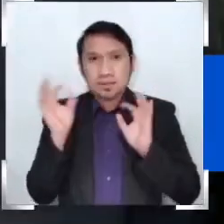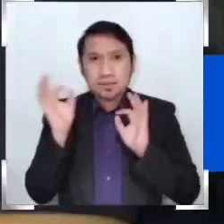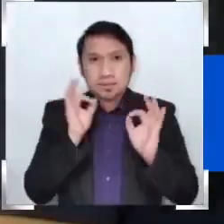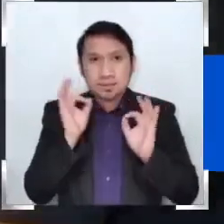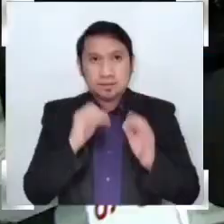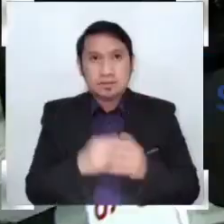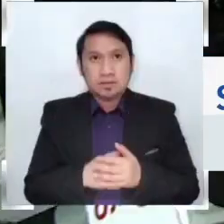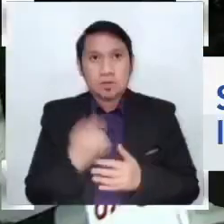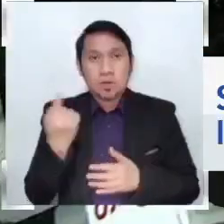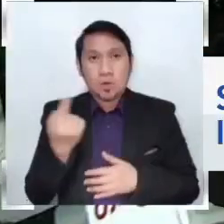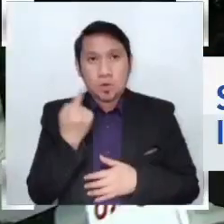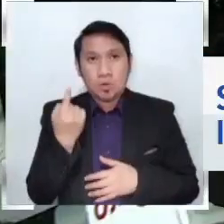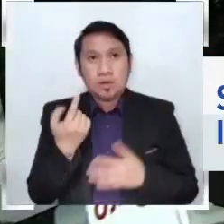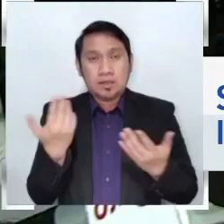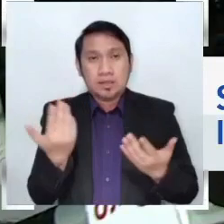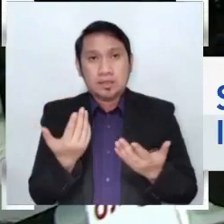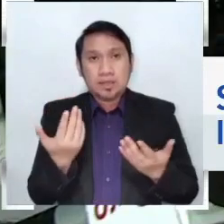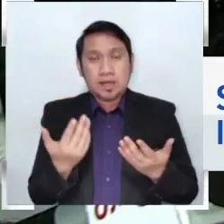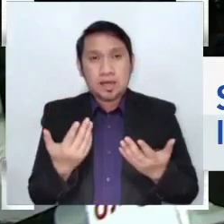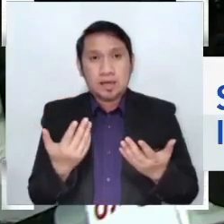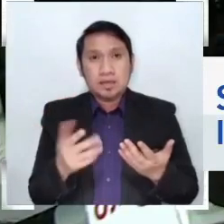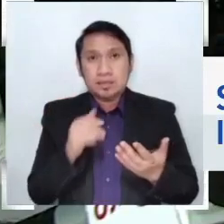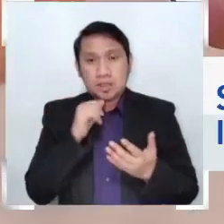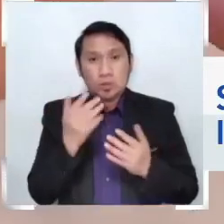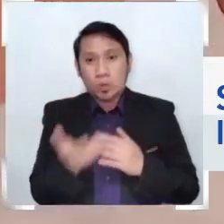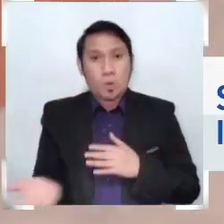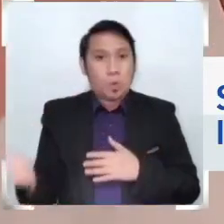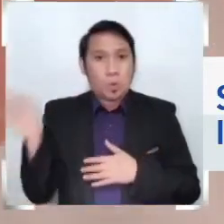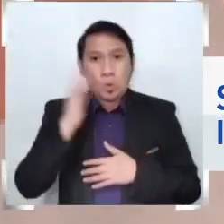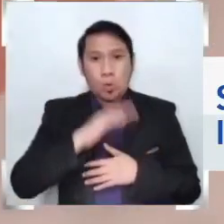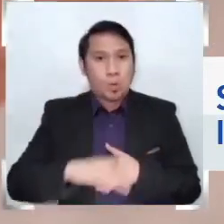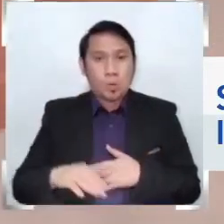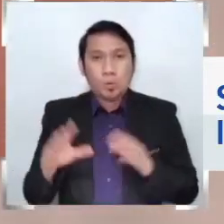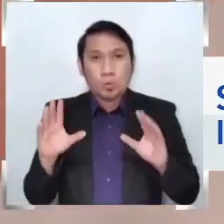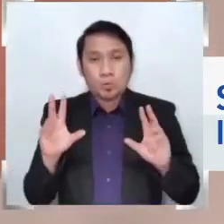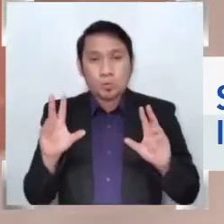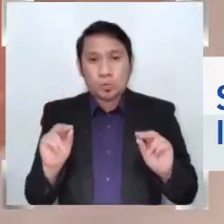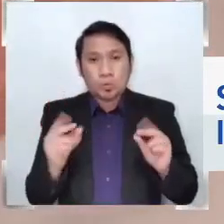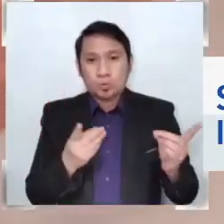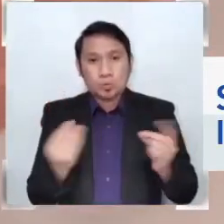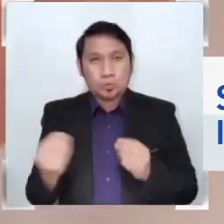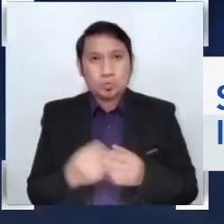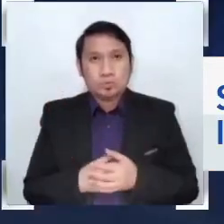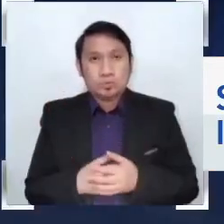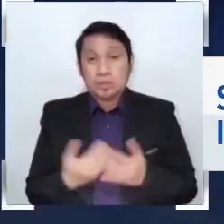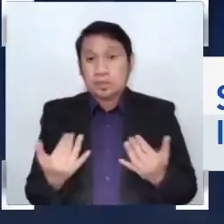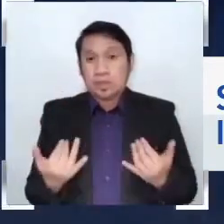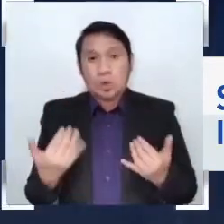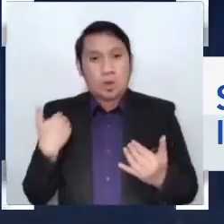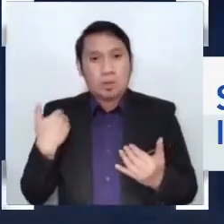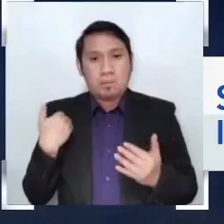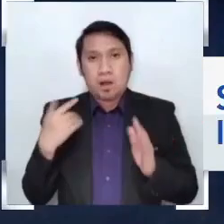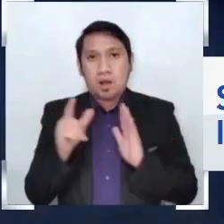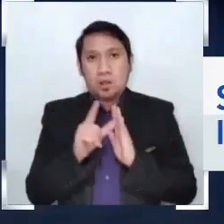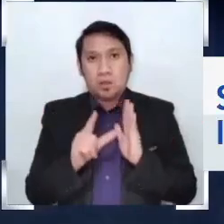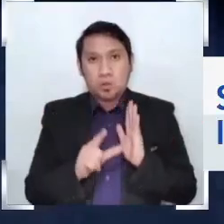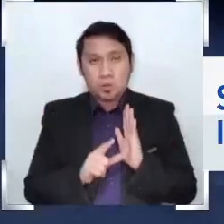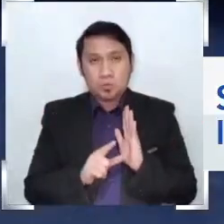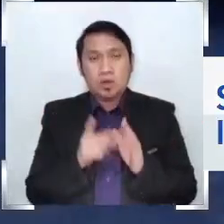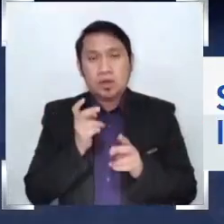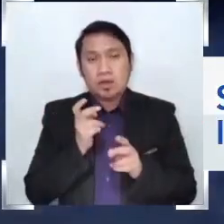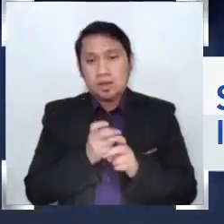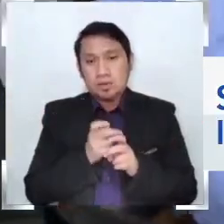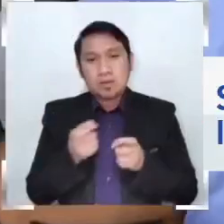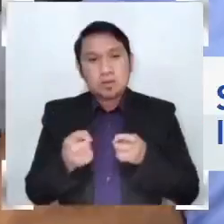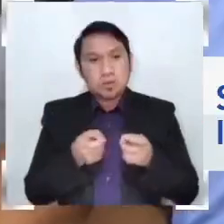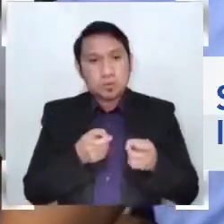po talaga siya. Hindi buong araw na ito lang yung ginagawa nila. Pero habang wala pang batas tungkol dito, mainam na kontrolin at disiplinahin